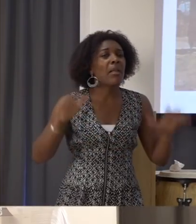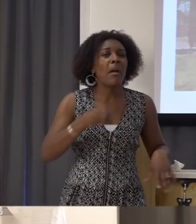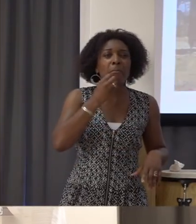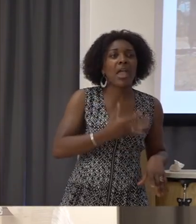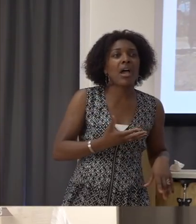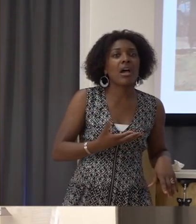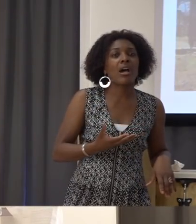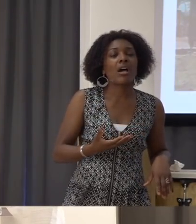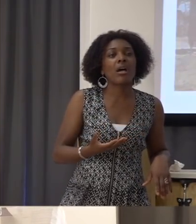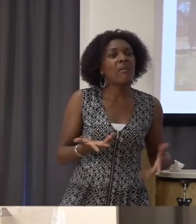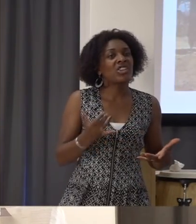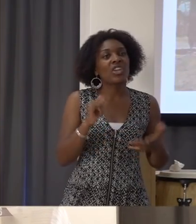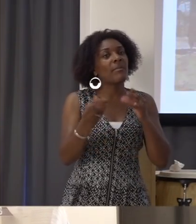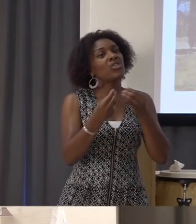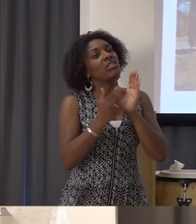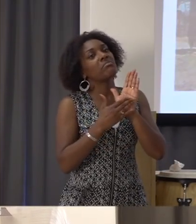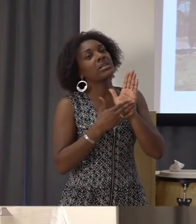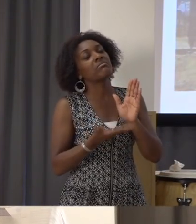Ah, tu t'es posé la question.